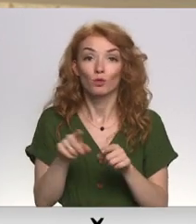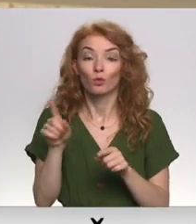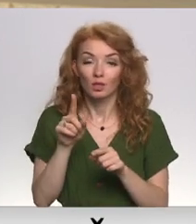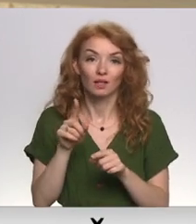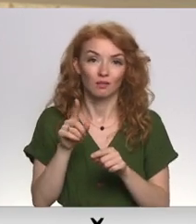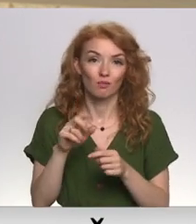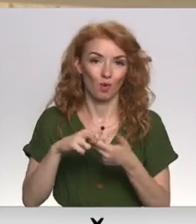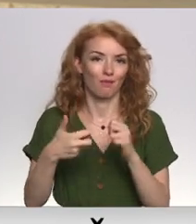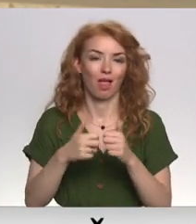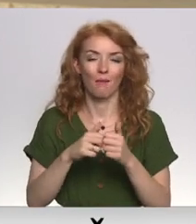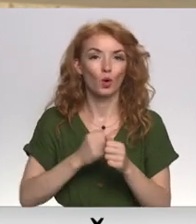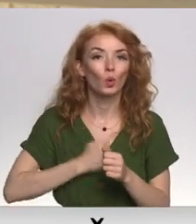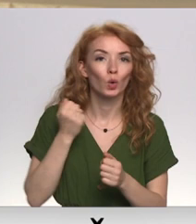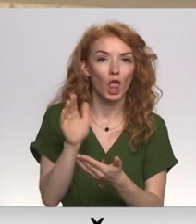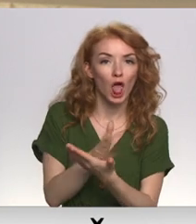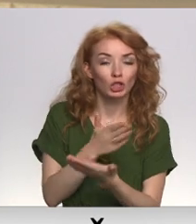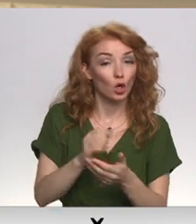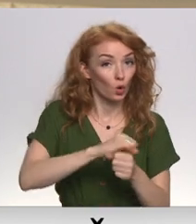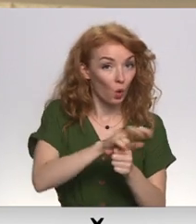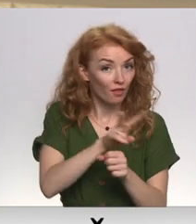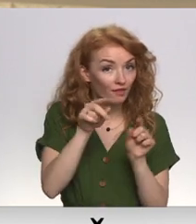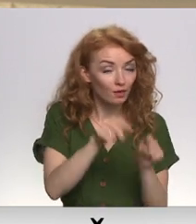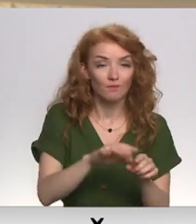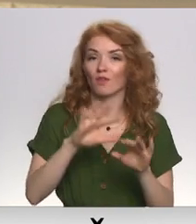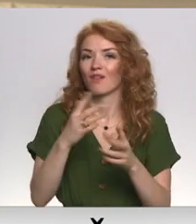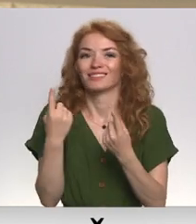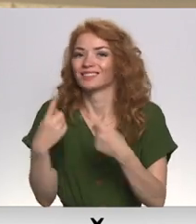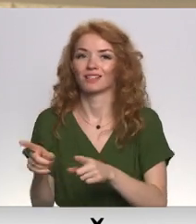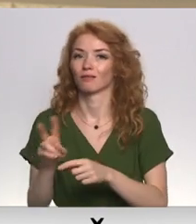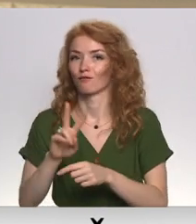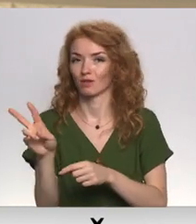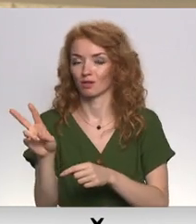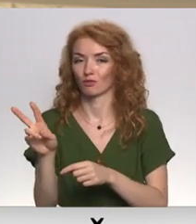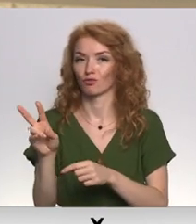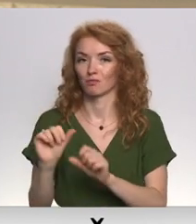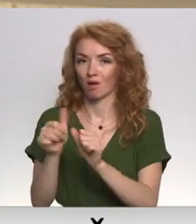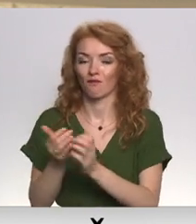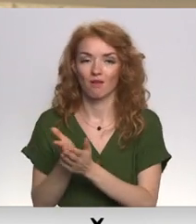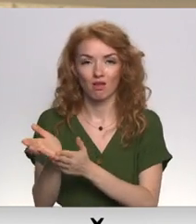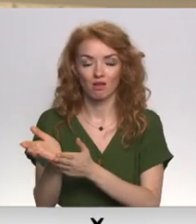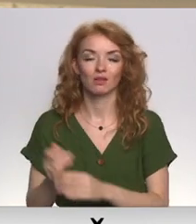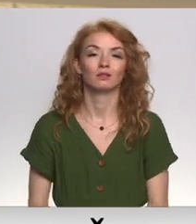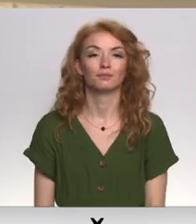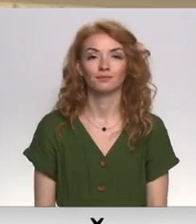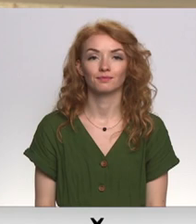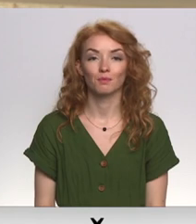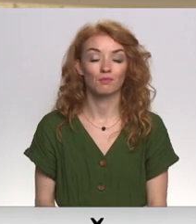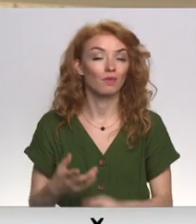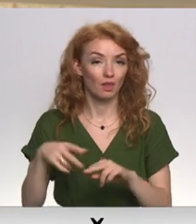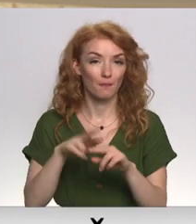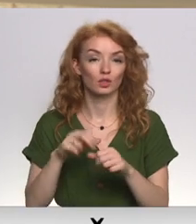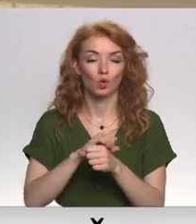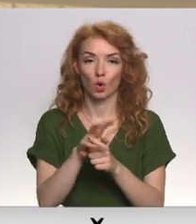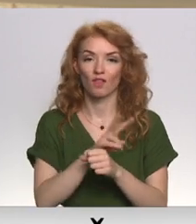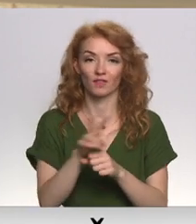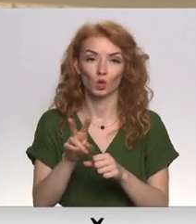mēs nevaram ļoti bieži atšķirt, vai tas ir Covid vai cita, ne Covid infekcija, ja? Kāda cita sezonāla infekcija. Ja? Tāpēc Covid